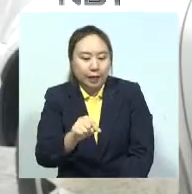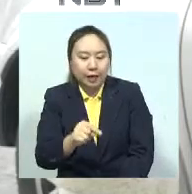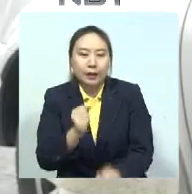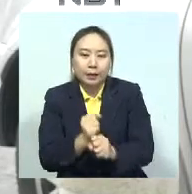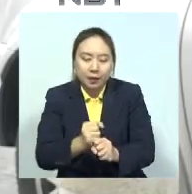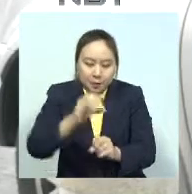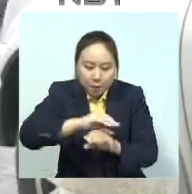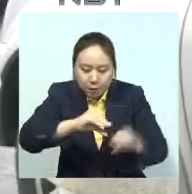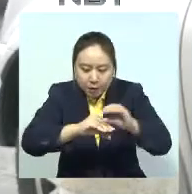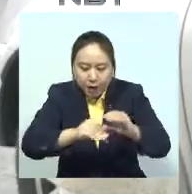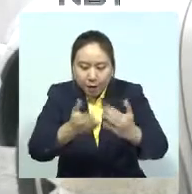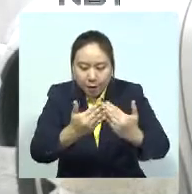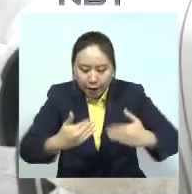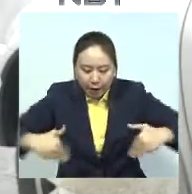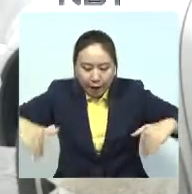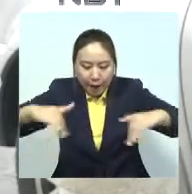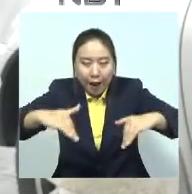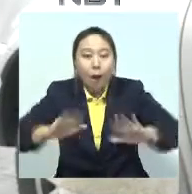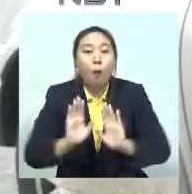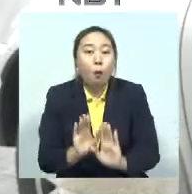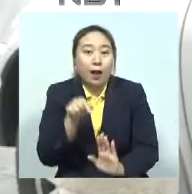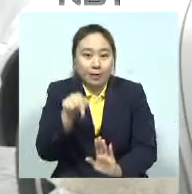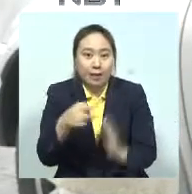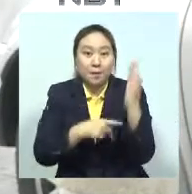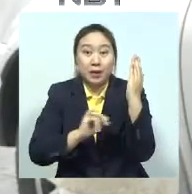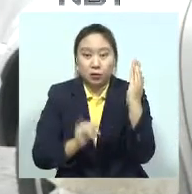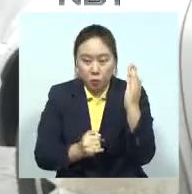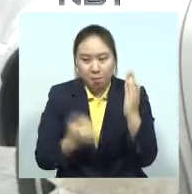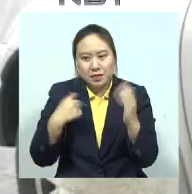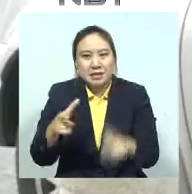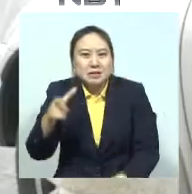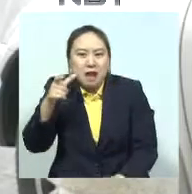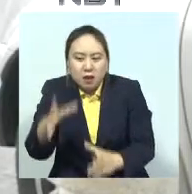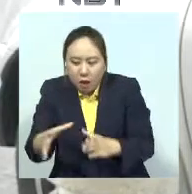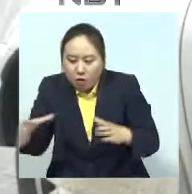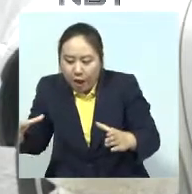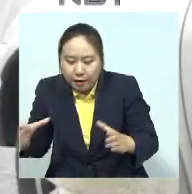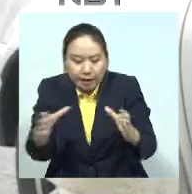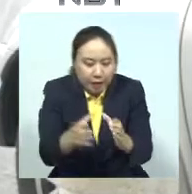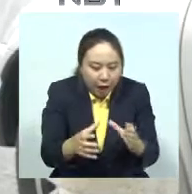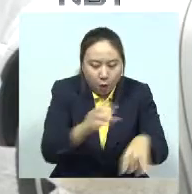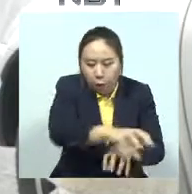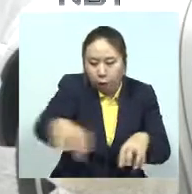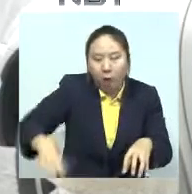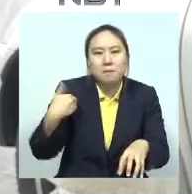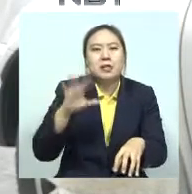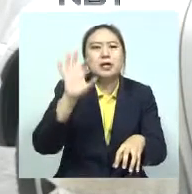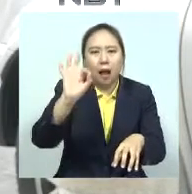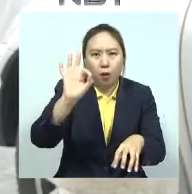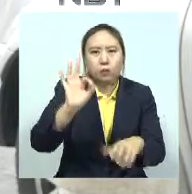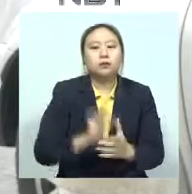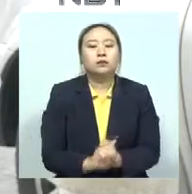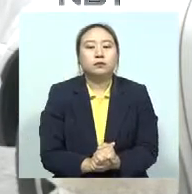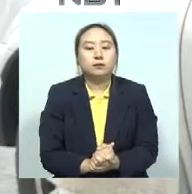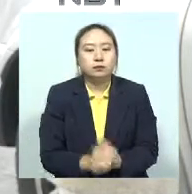างไว้ในจังหวัดประจวบเนี่ยทั้งขนาดใหญ่และขนาดกลางถึง9แห่งนะครับ